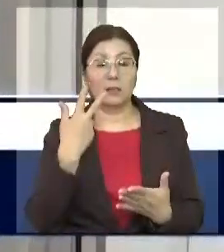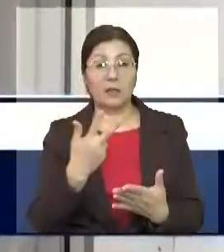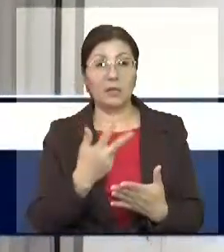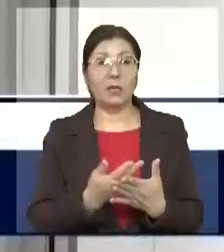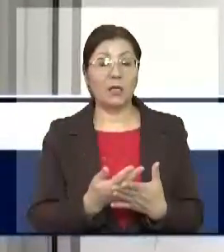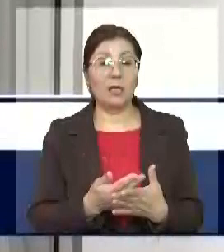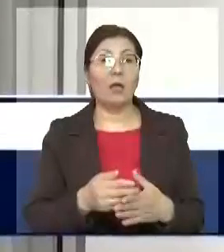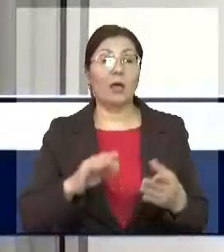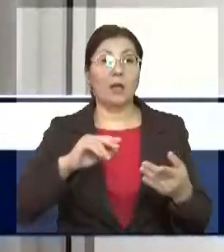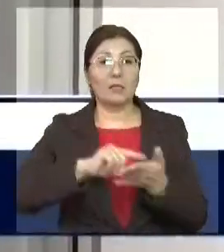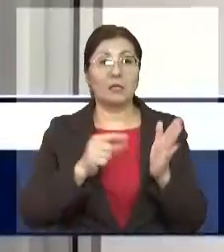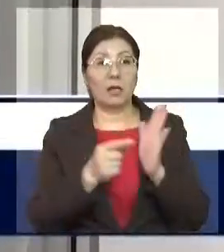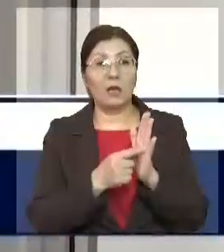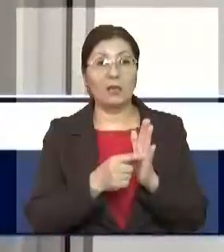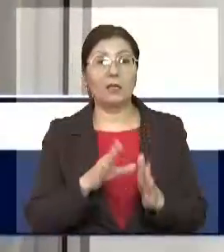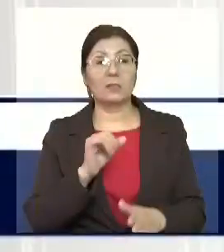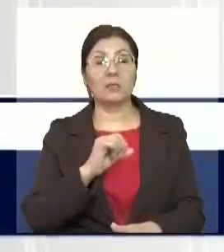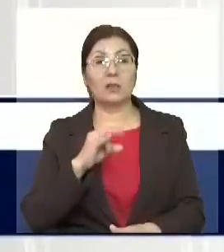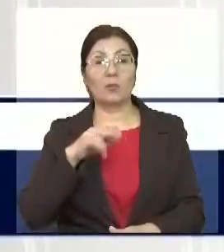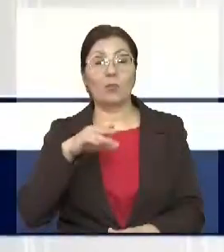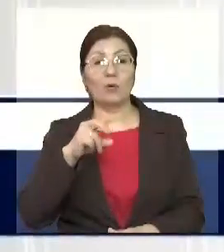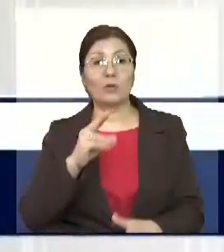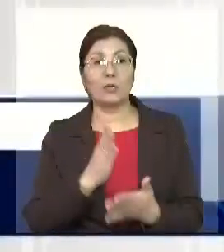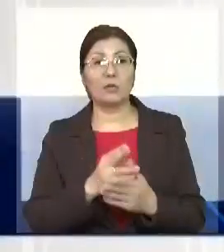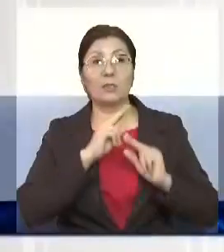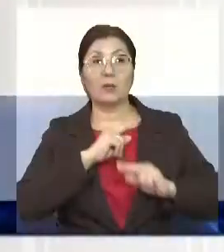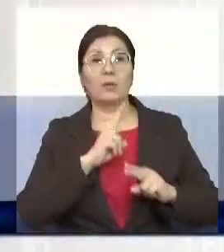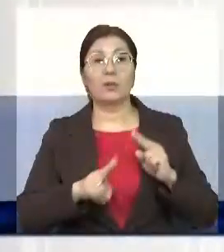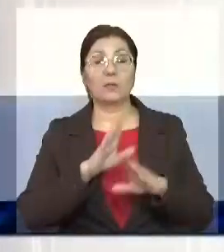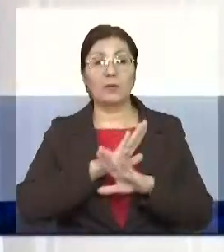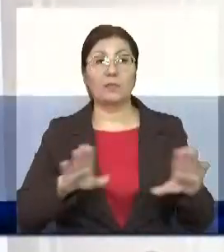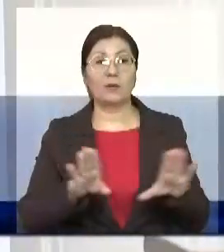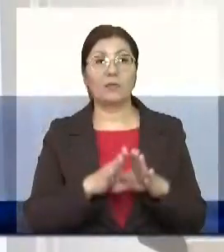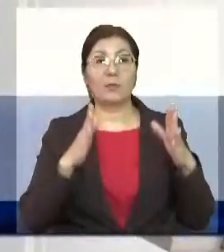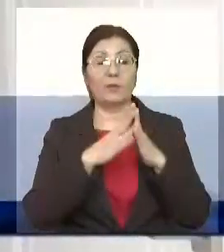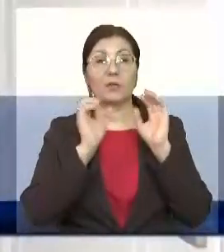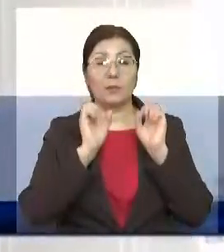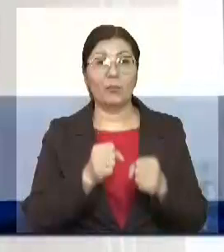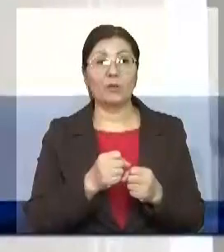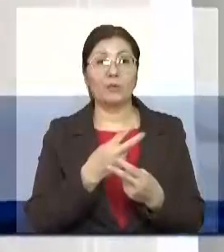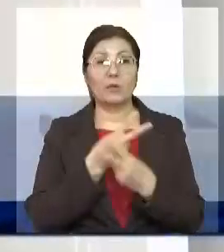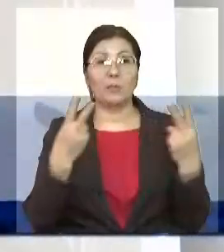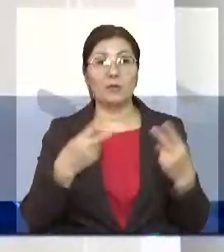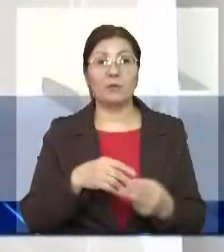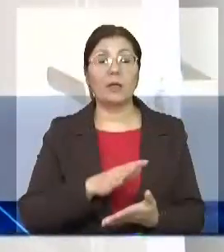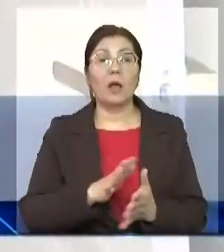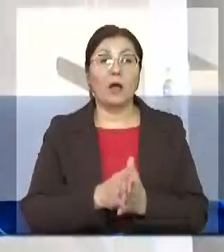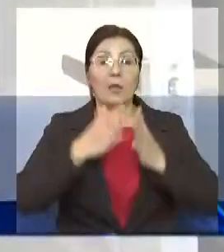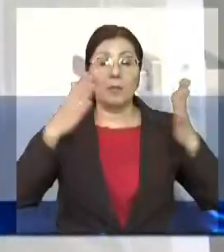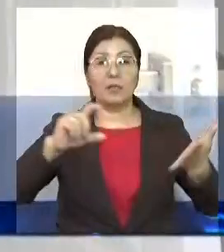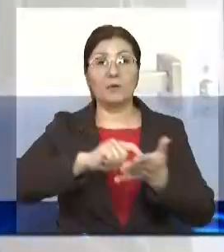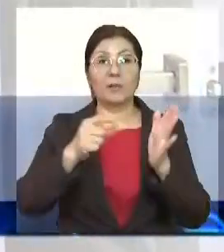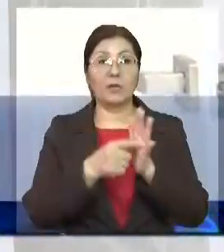а также котельная и санузел. Работы еще не завершены, однако в данном доме можно уже разглядеть светлые просторные